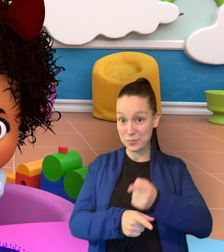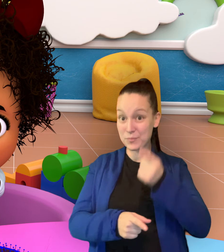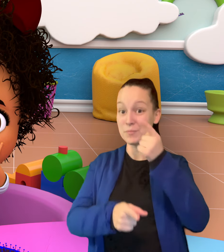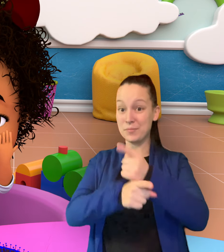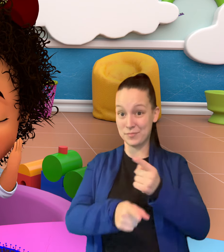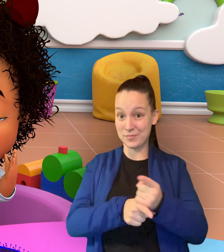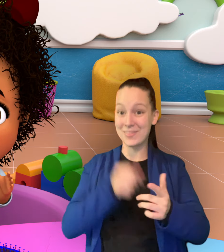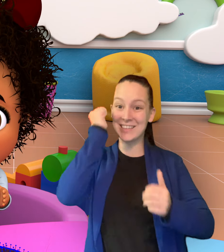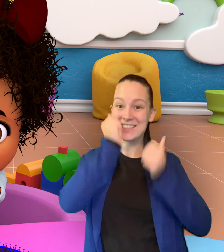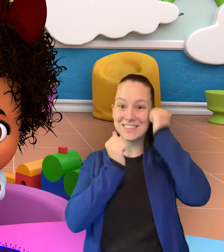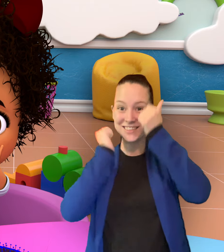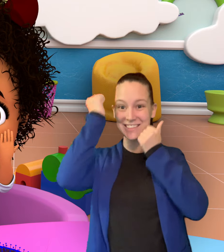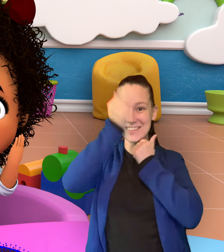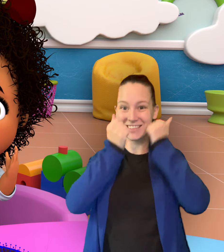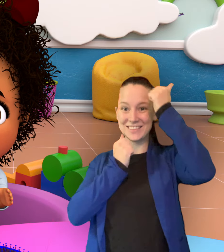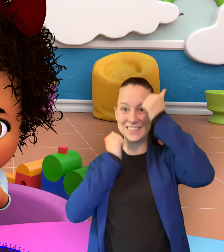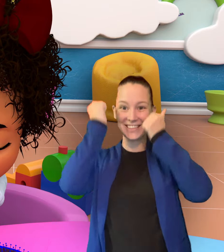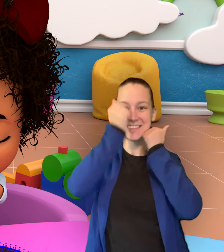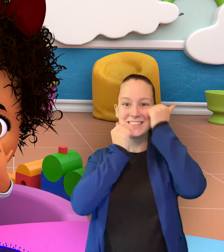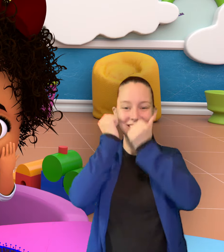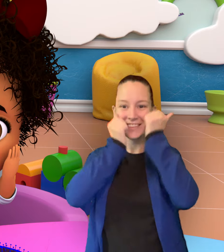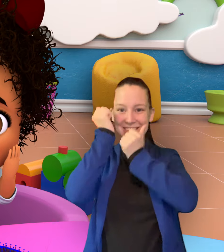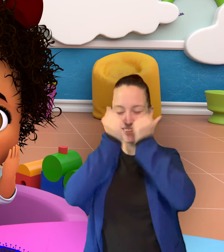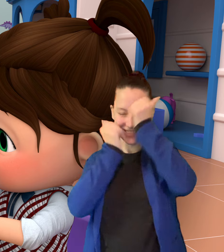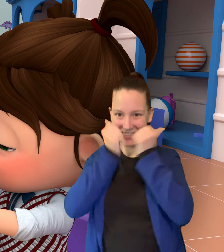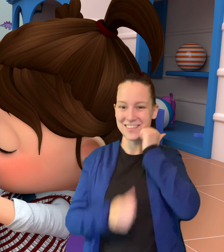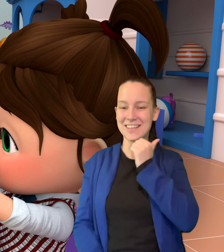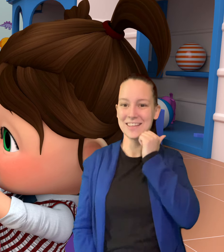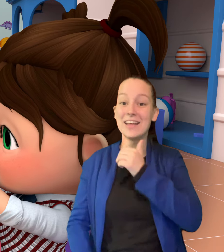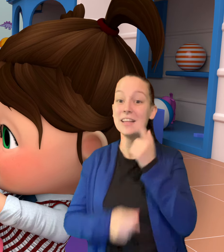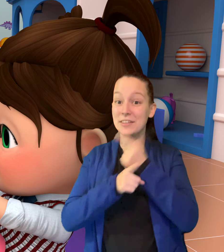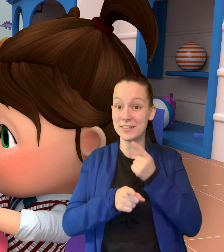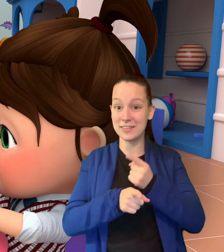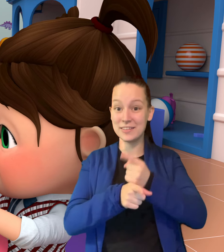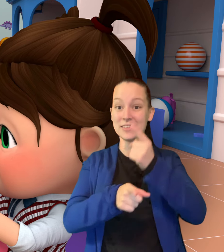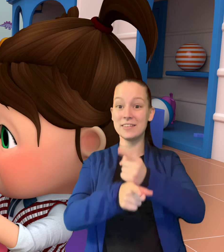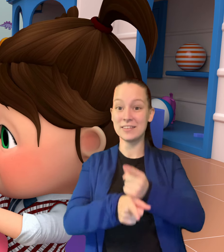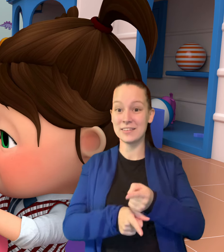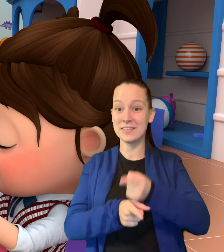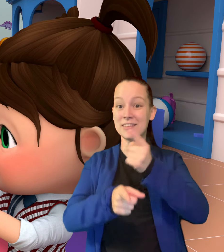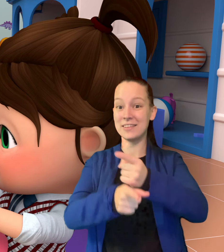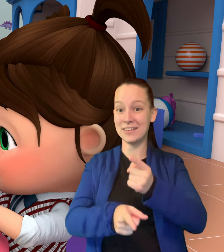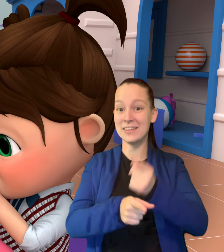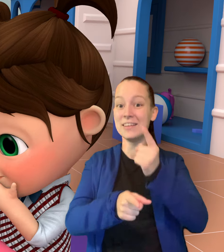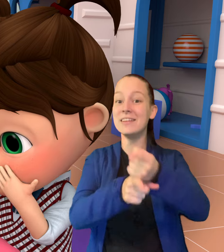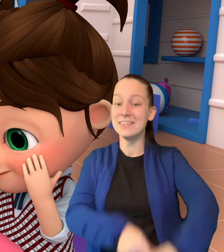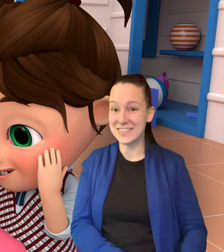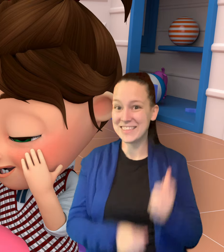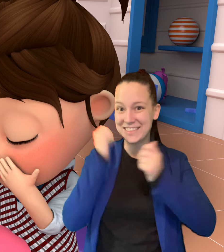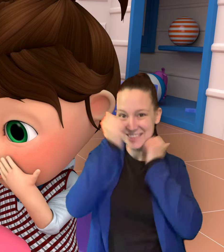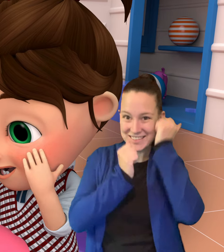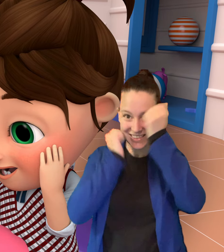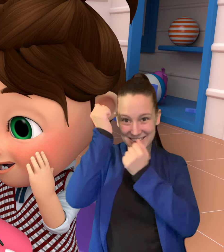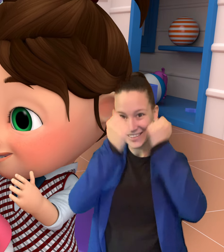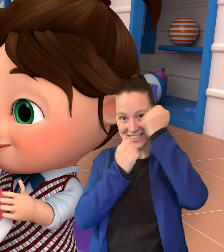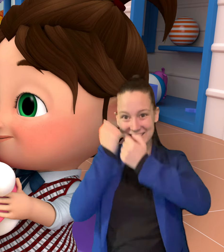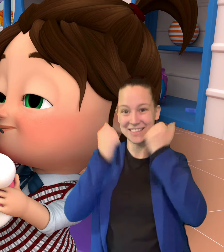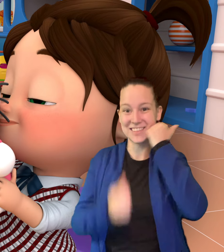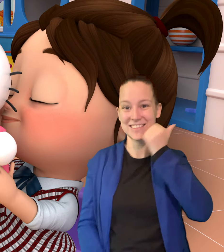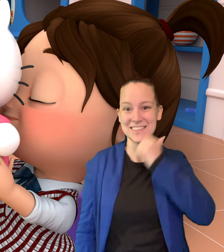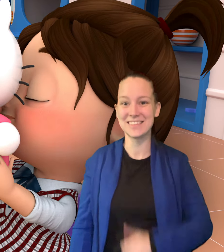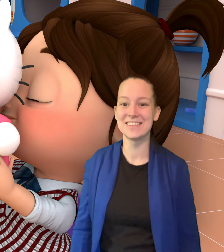洗って毎日ねちゃんとちゃんと洗って毎日